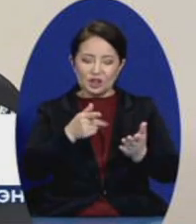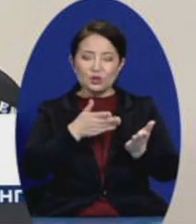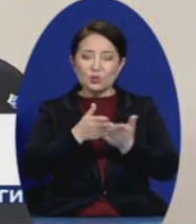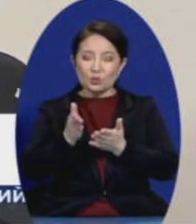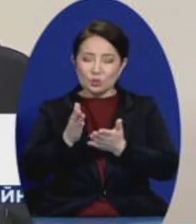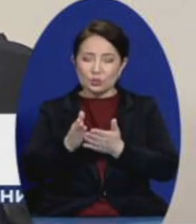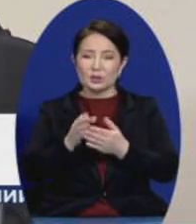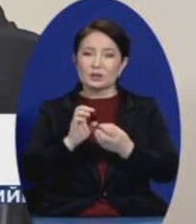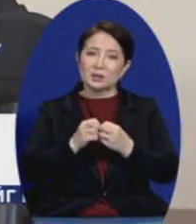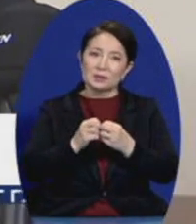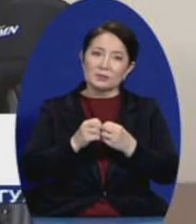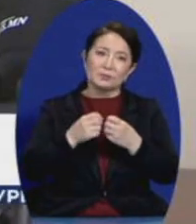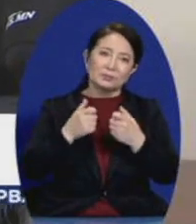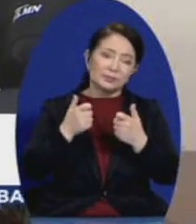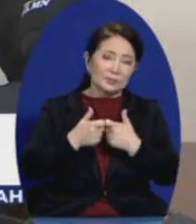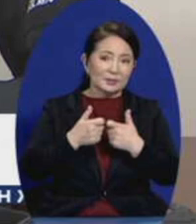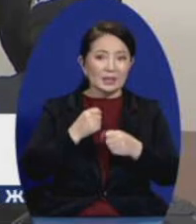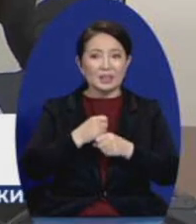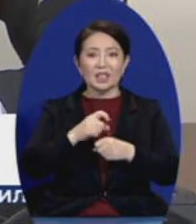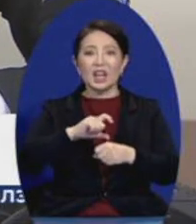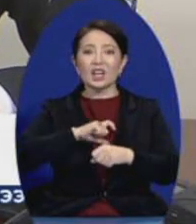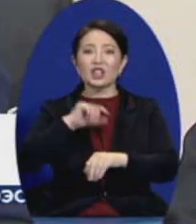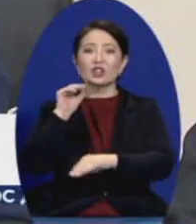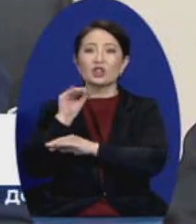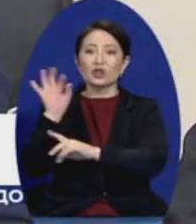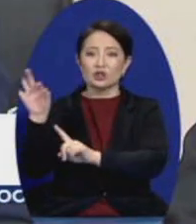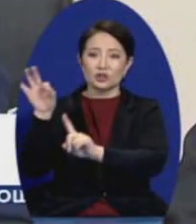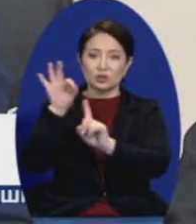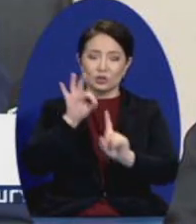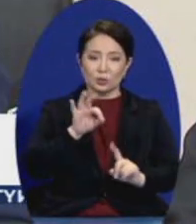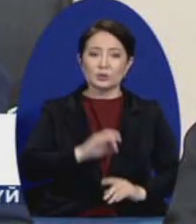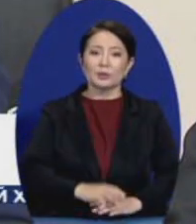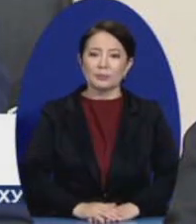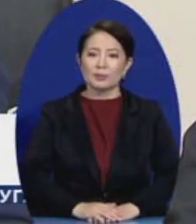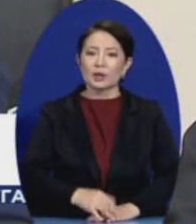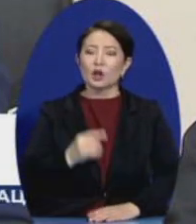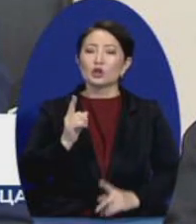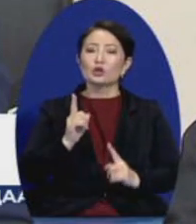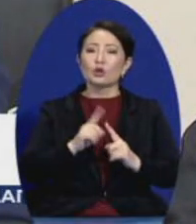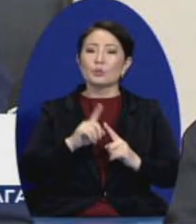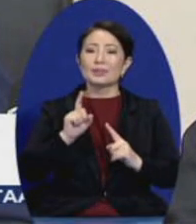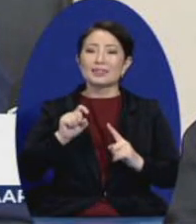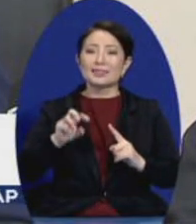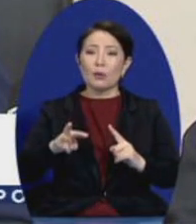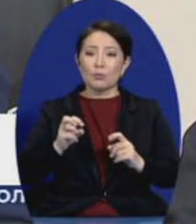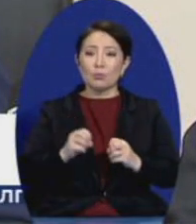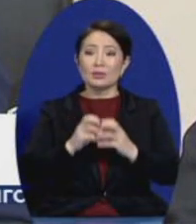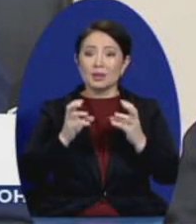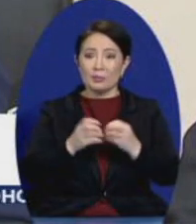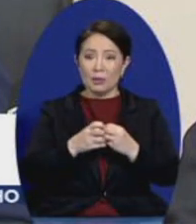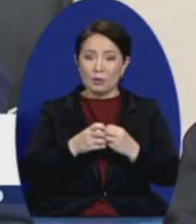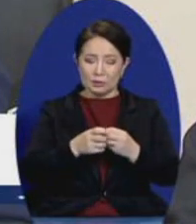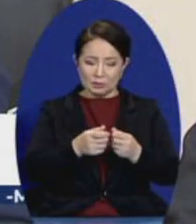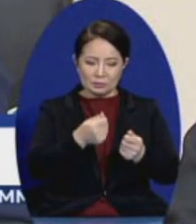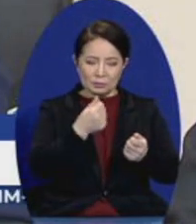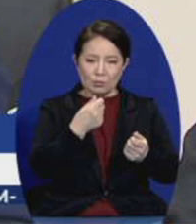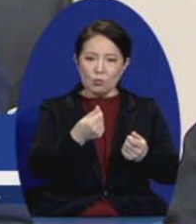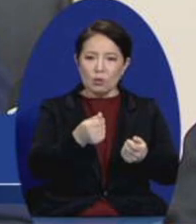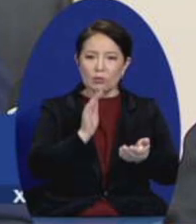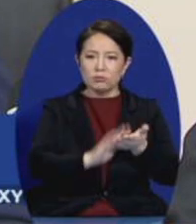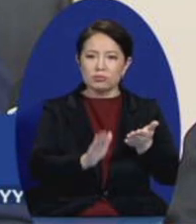хэрэгжүүлэх, биелүүлэх одоо ийм бүрэн эрх төлөөлөгчөөр томилж байгаа. Төмөр замын бүтээн байгуулалтын төслүүдэд зарцуулсан хөрөнгө хэр одоо